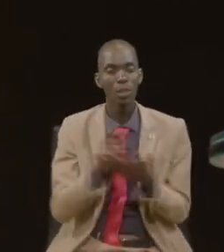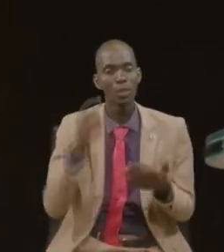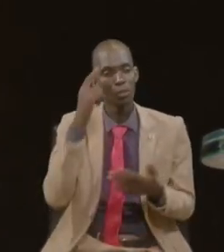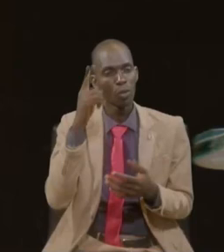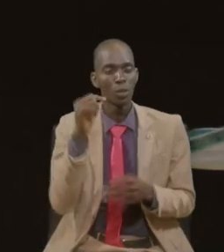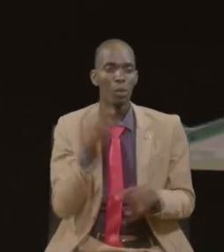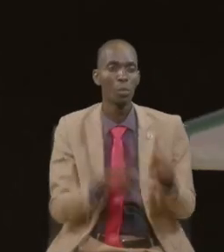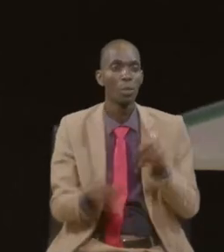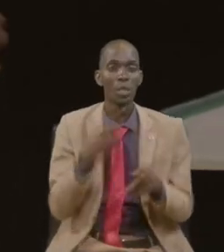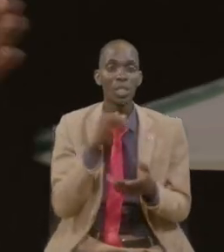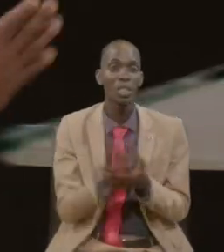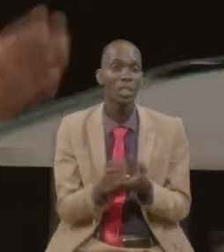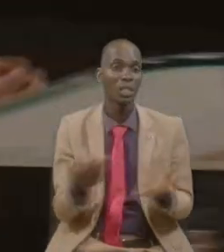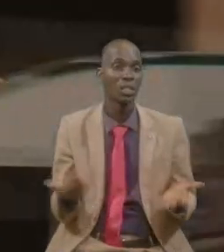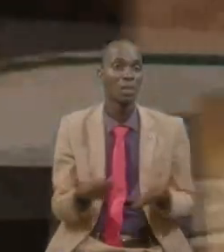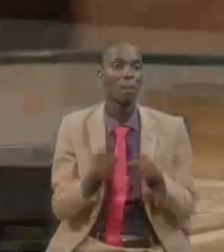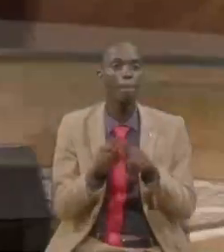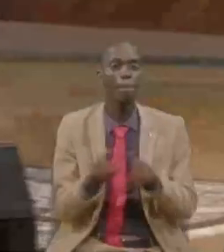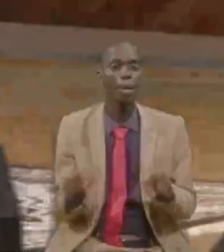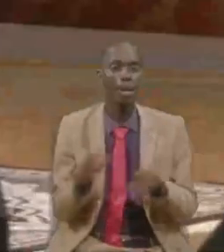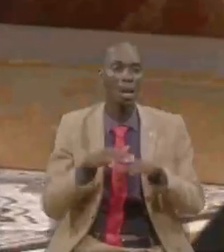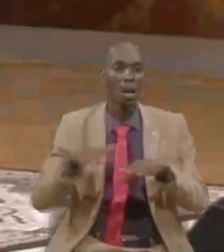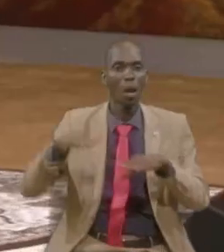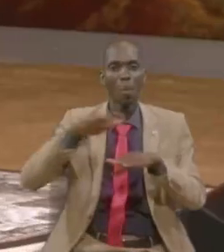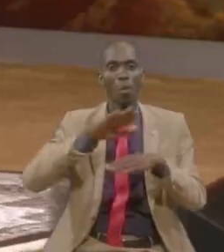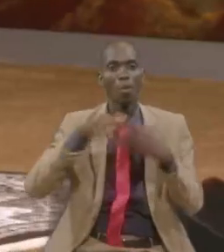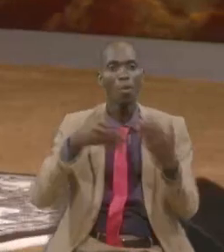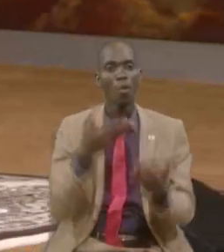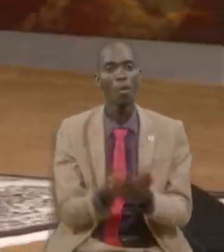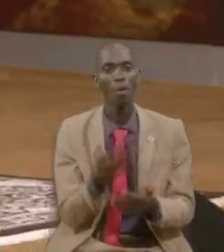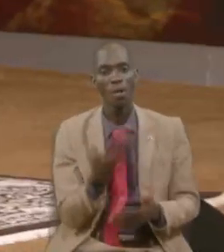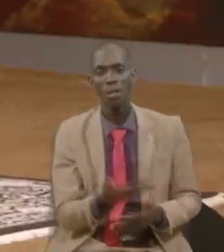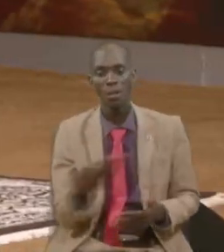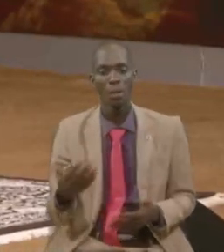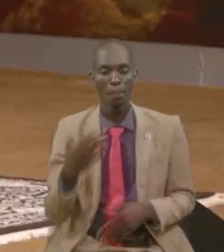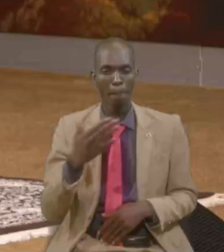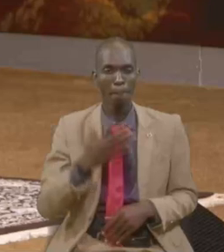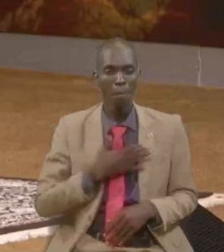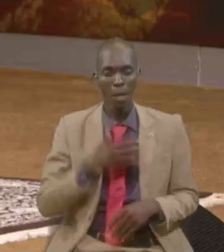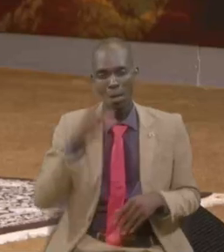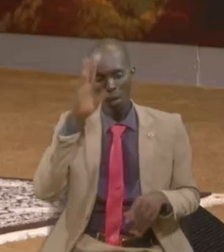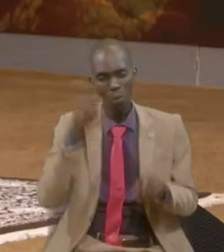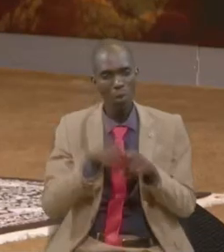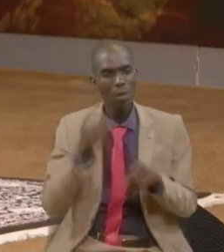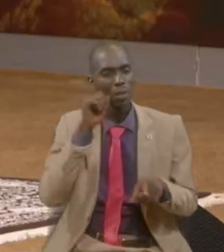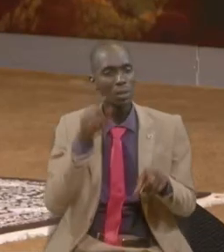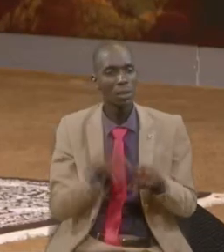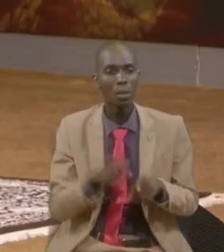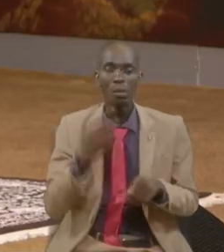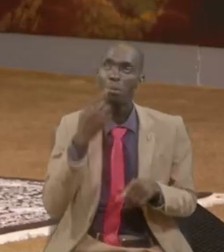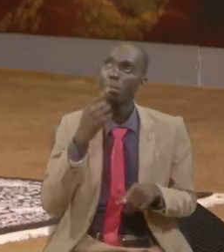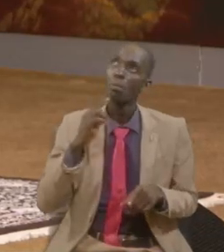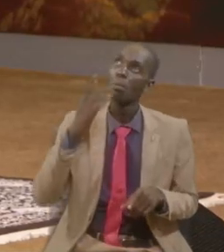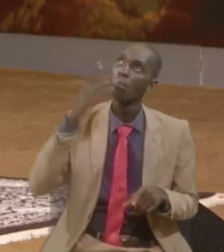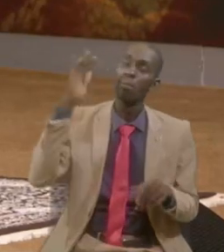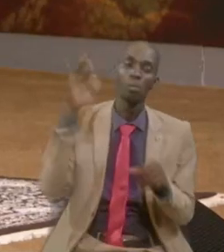est écrit pour vous et pour moi et pour les frères. Avant toute chose, mes frères, ne jurez ni